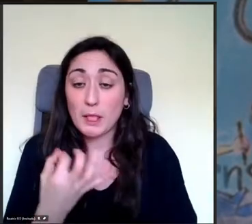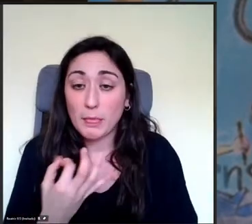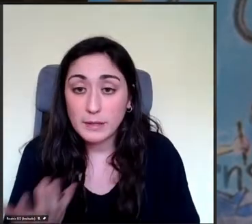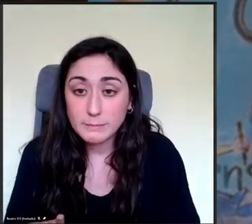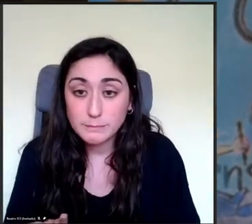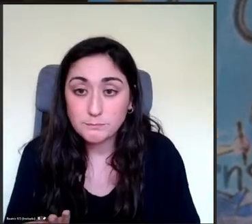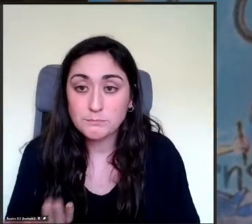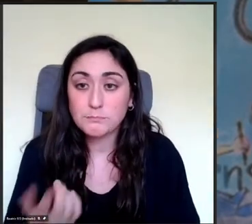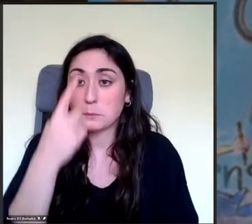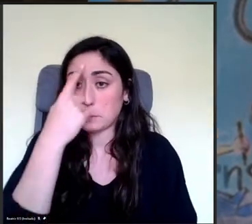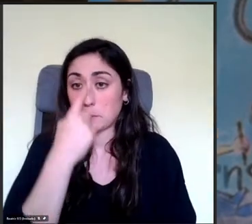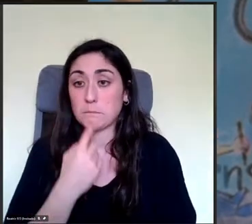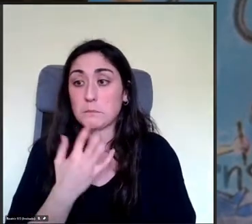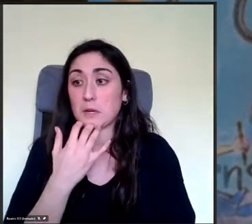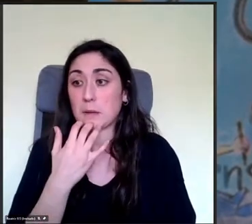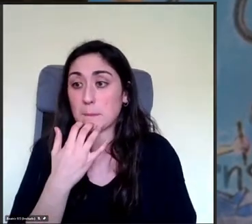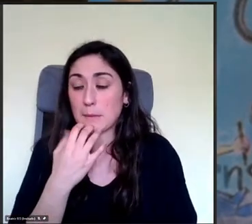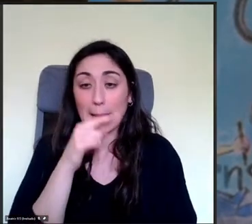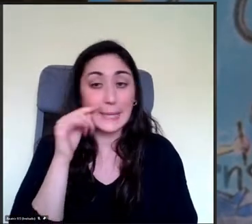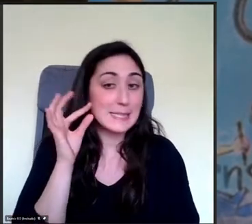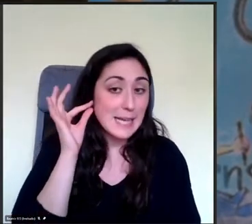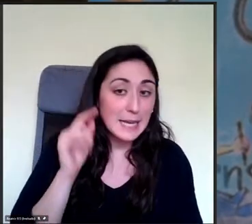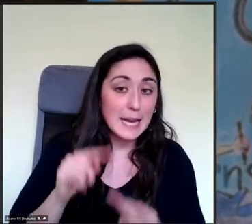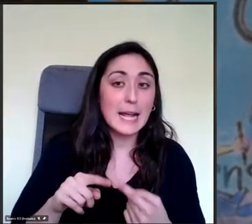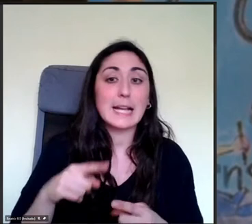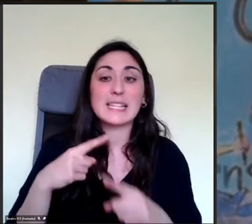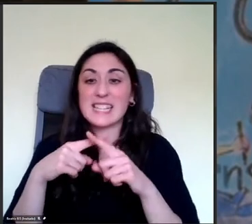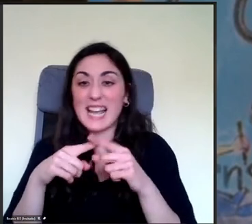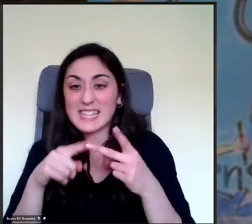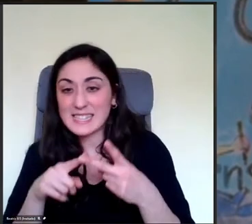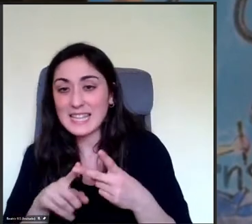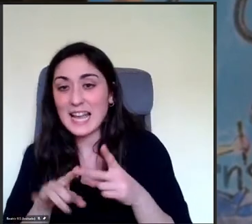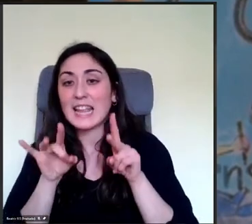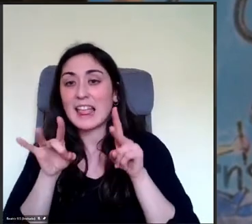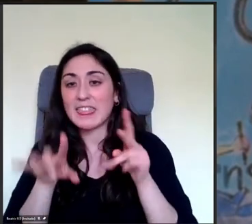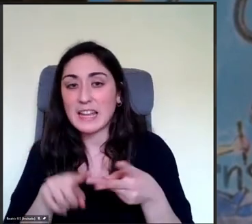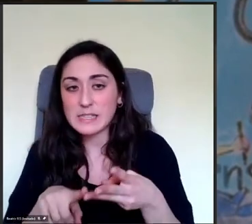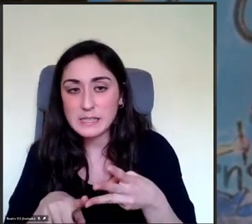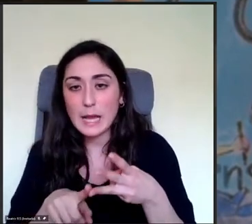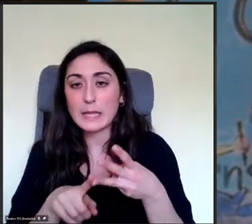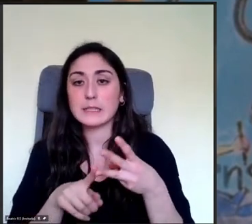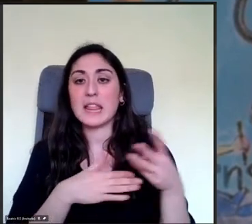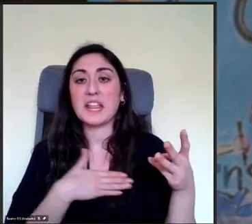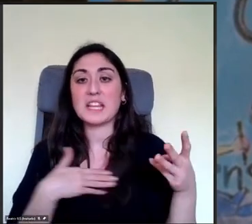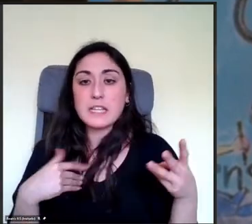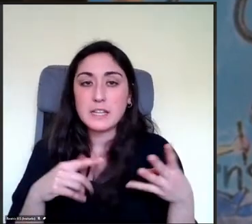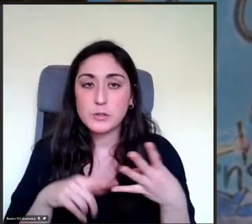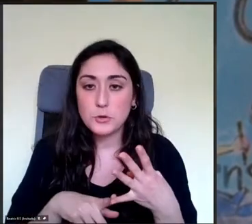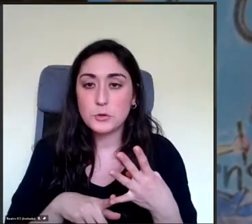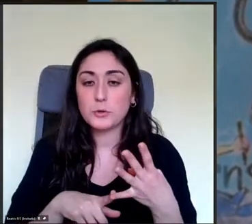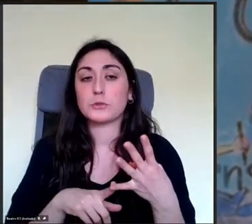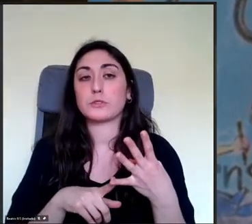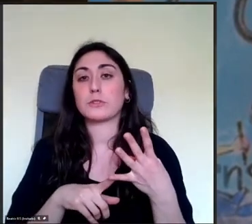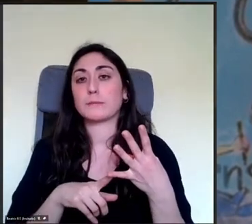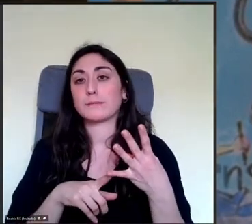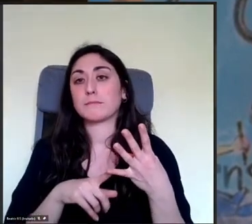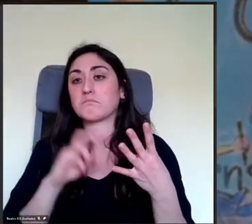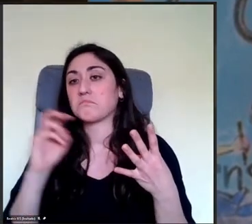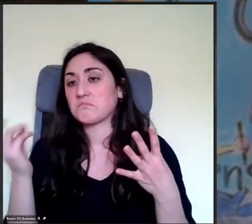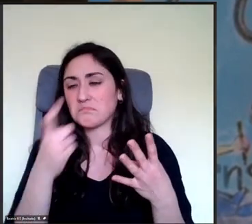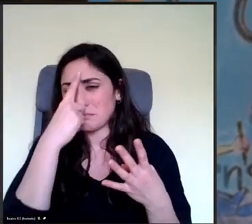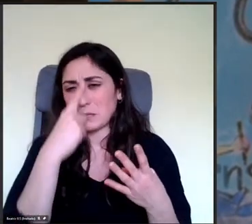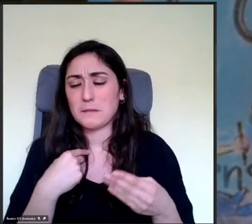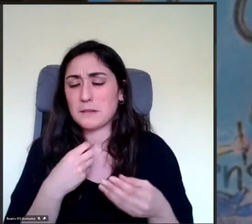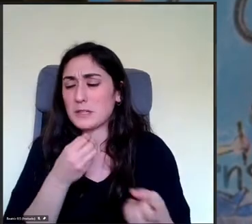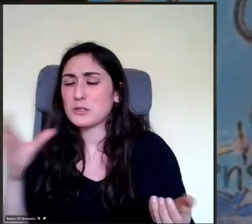perfils de gènere, de sexe, de tendències, d'intencions, tots els àmbits estan, tots els perfils són